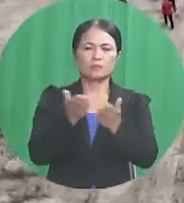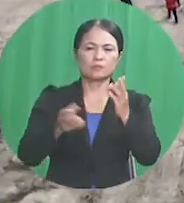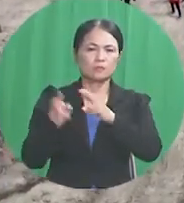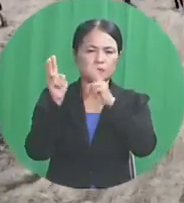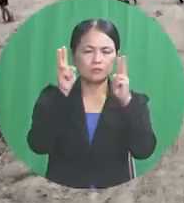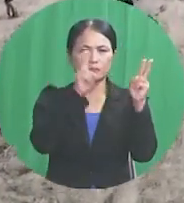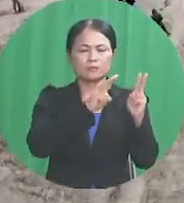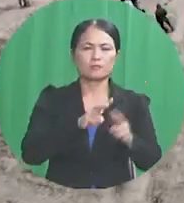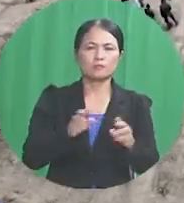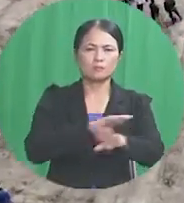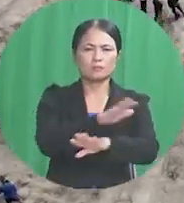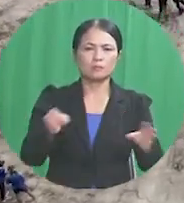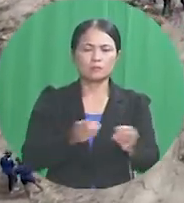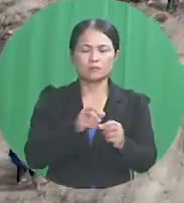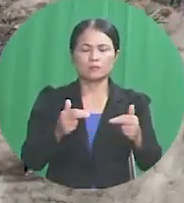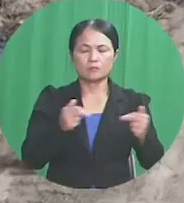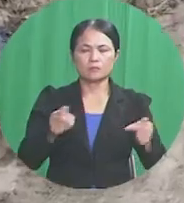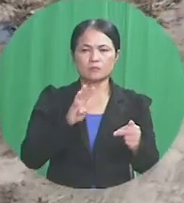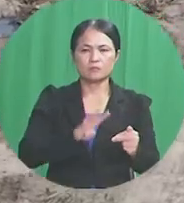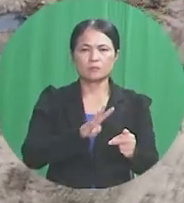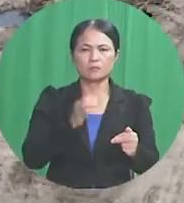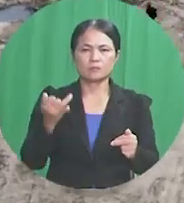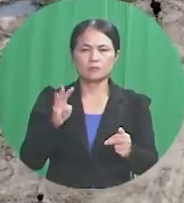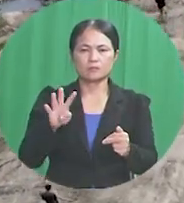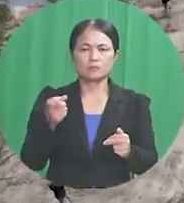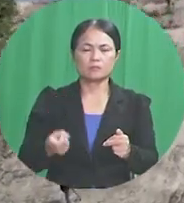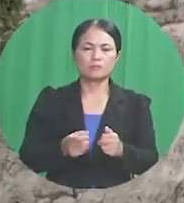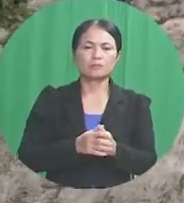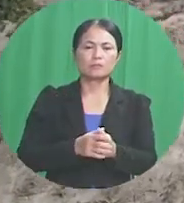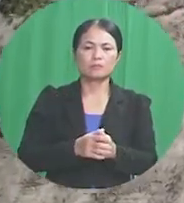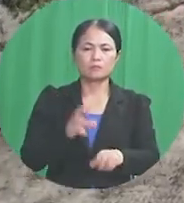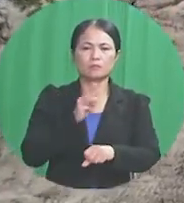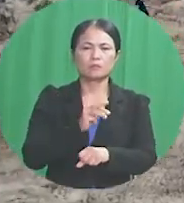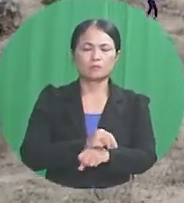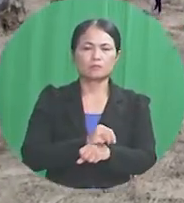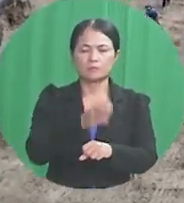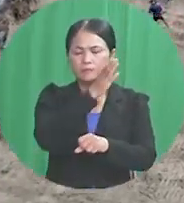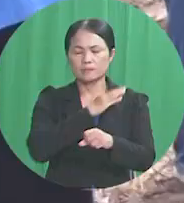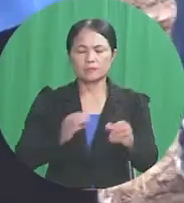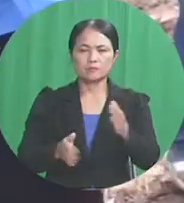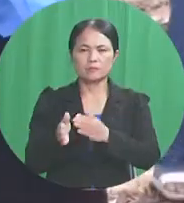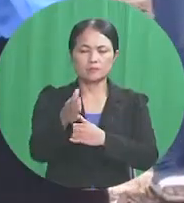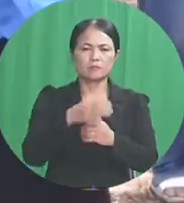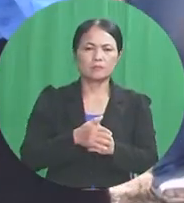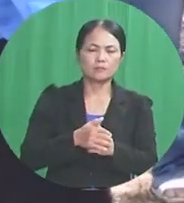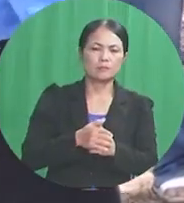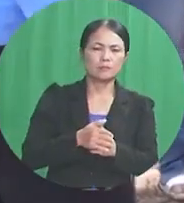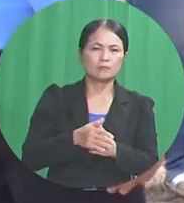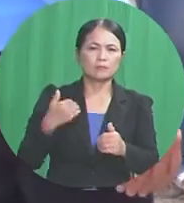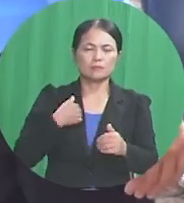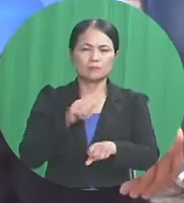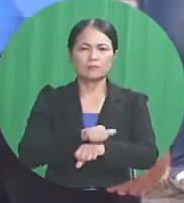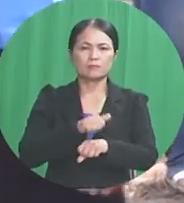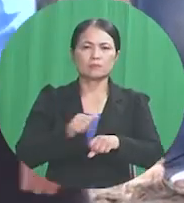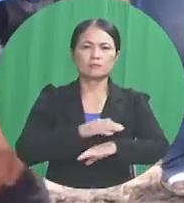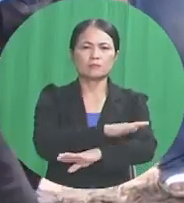จอดาลเมียนไตใดตมโฮมบุญรอยจัดสับบนไฮตากระทรวง กษตรกรรมราคาประมาณหนึ่งในสามเมียนเพริกเกต